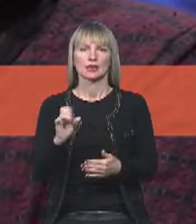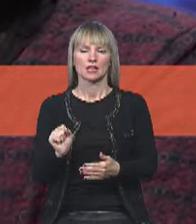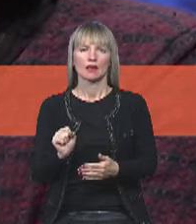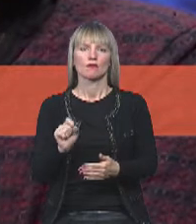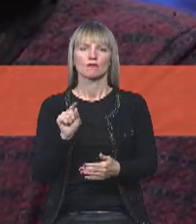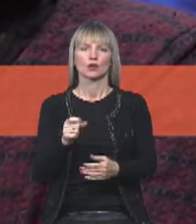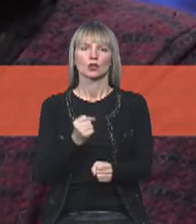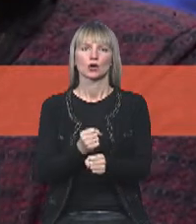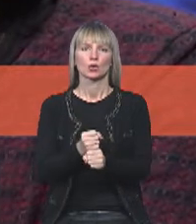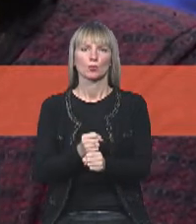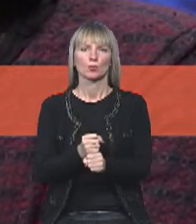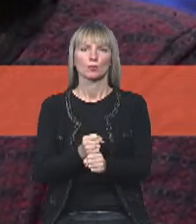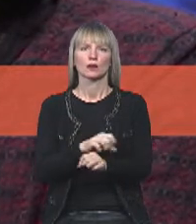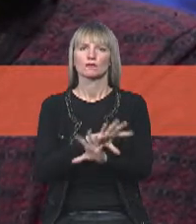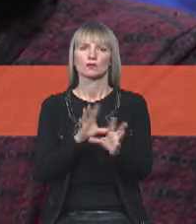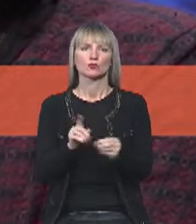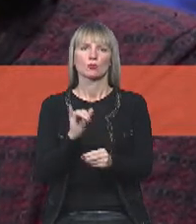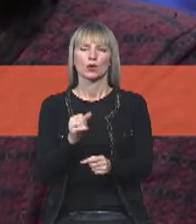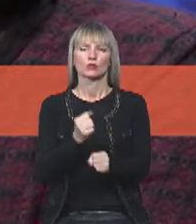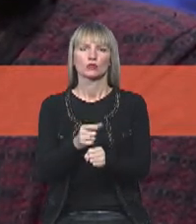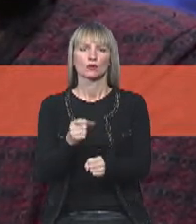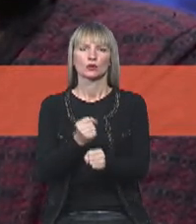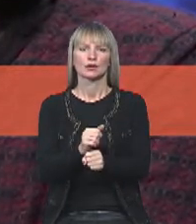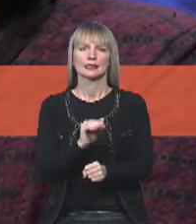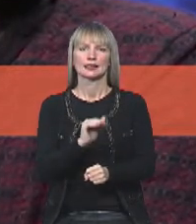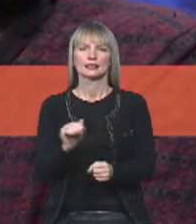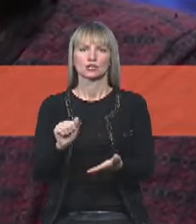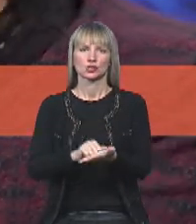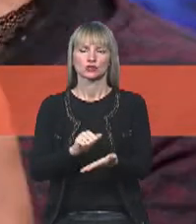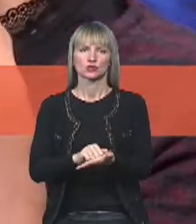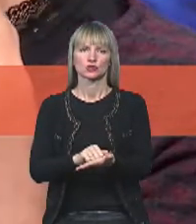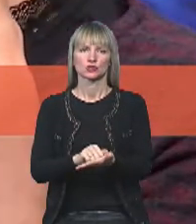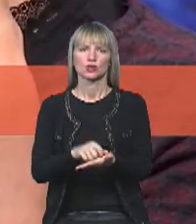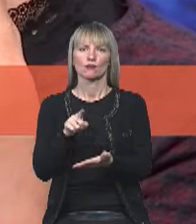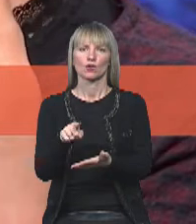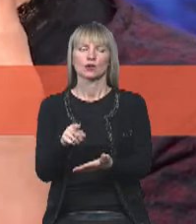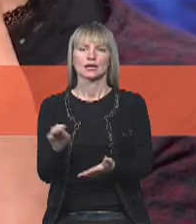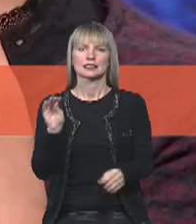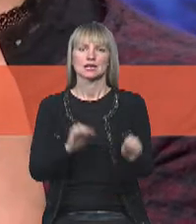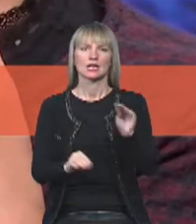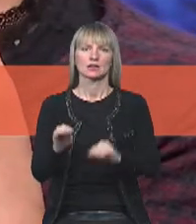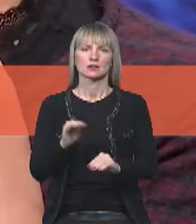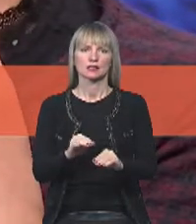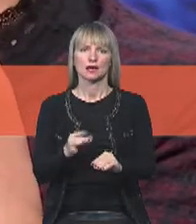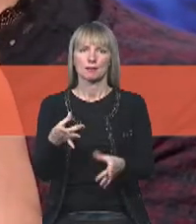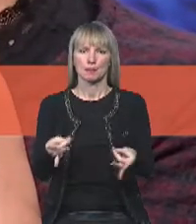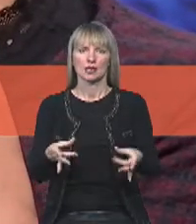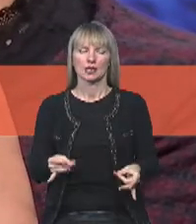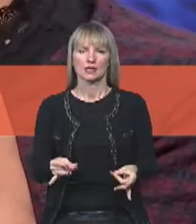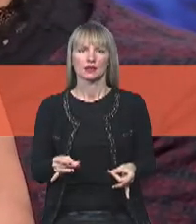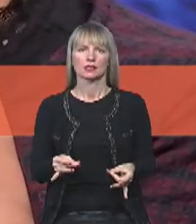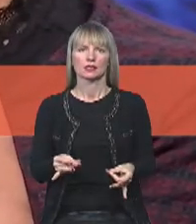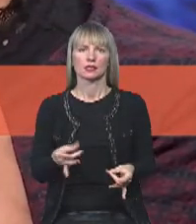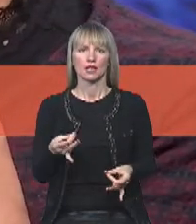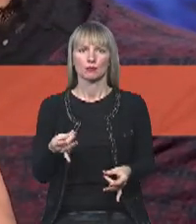вона робить з цього того, що погано лежить, вона робить дитячі книжки. Вона їх складає, приклеює, ну,